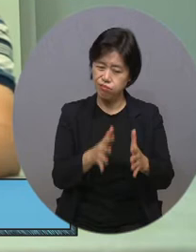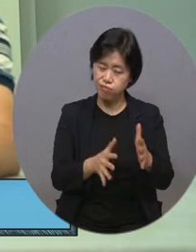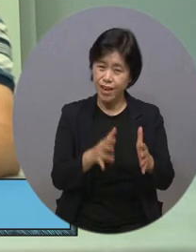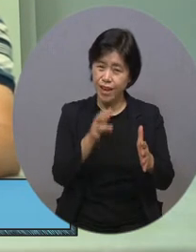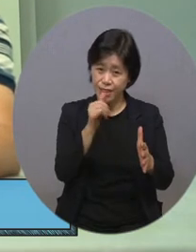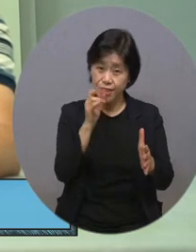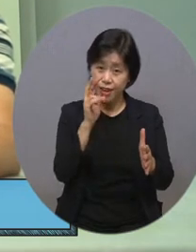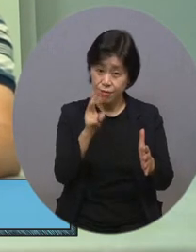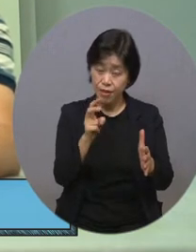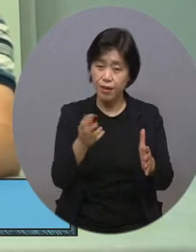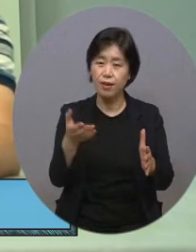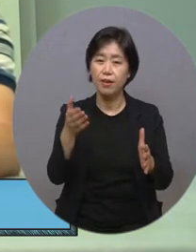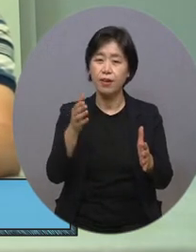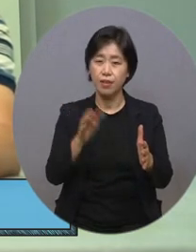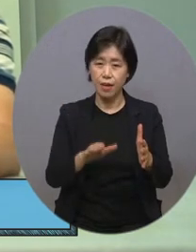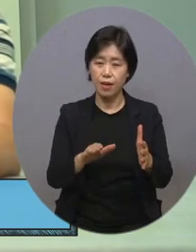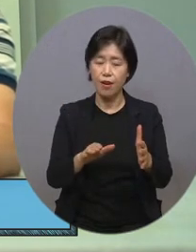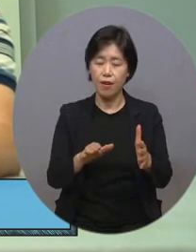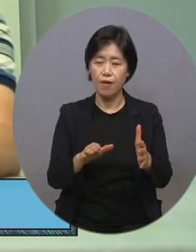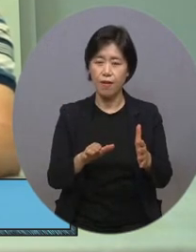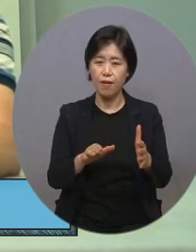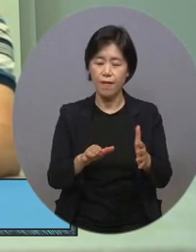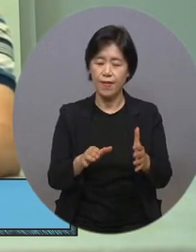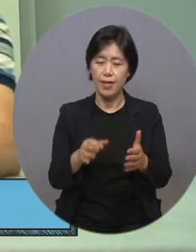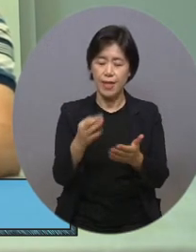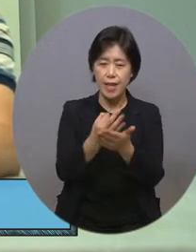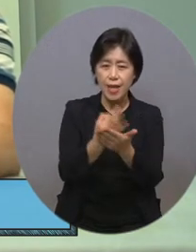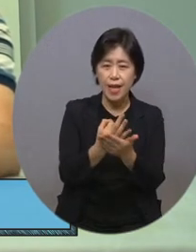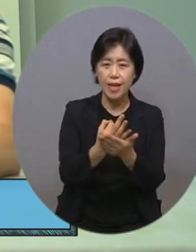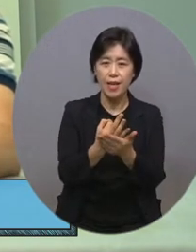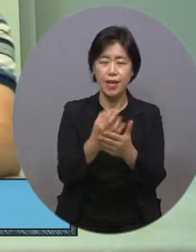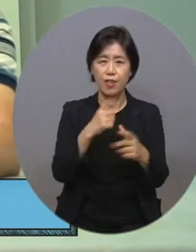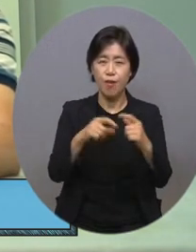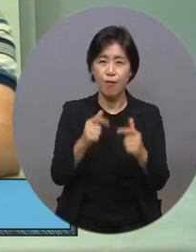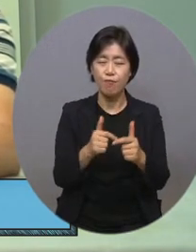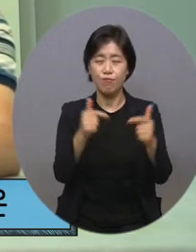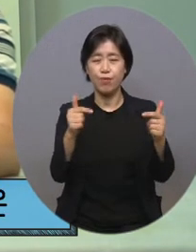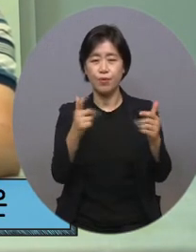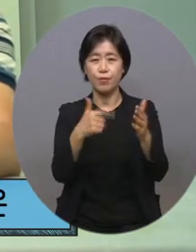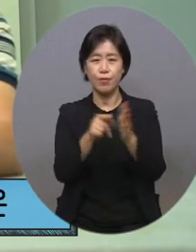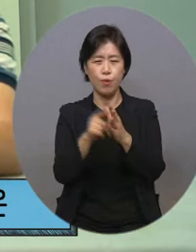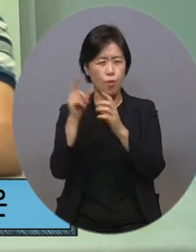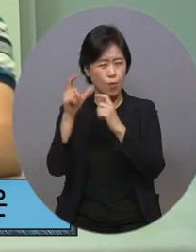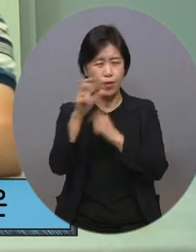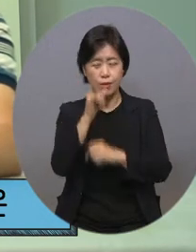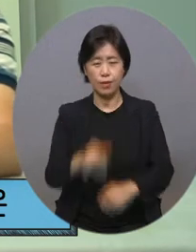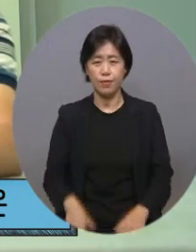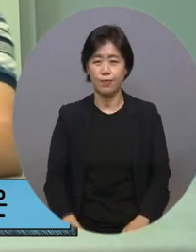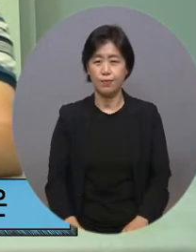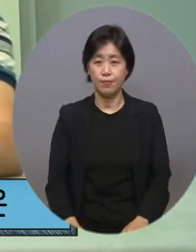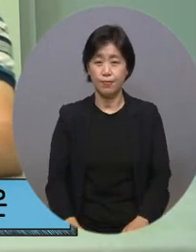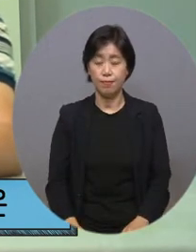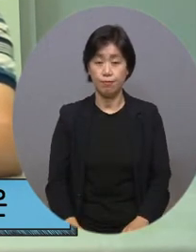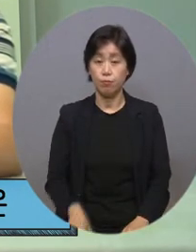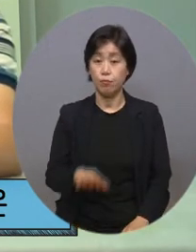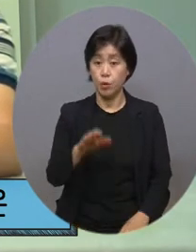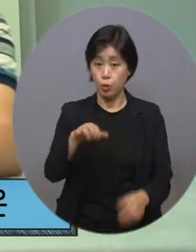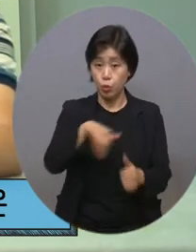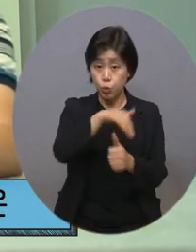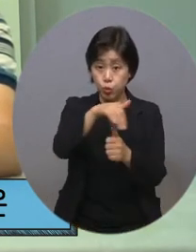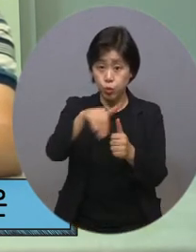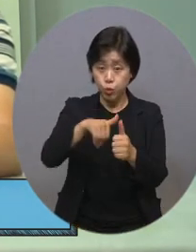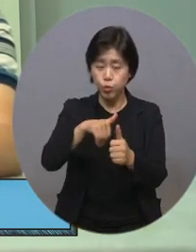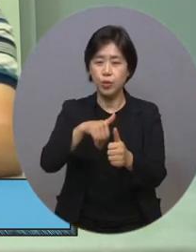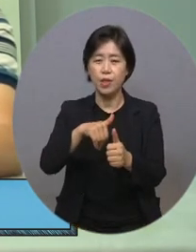사실입니다. 그렇기 때문에 그 생산성을 높이기 위해서 다양한 방법을 고민하고 있고 그 중에서 하나가 말씀하셨듯이 활기찬 분위기나